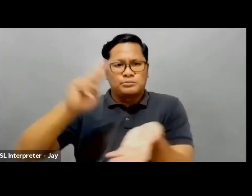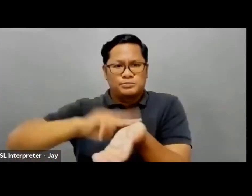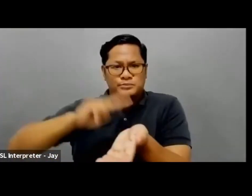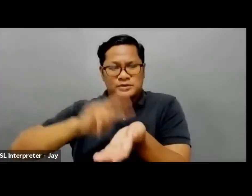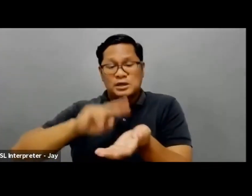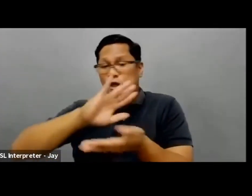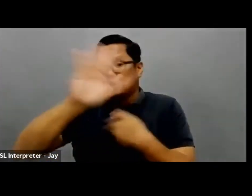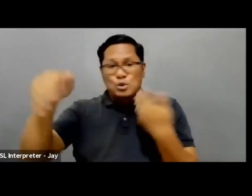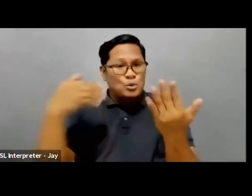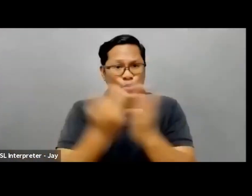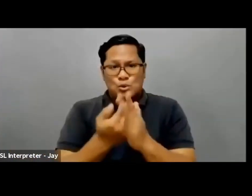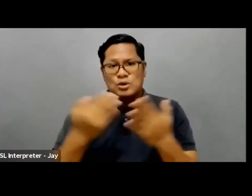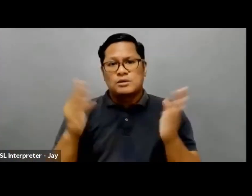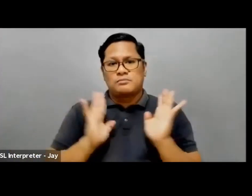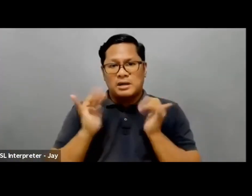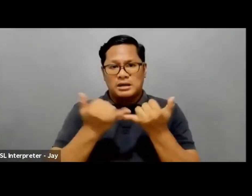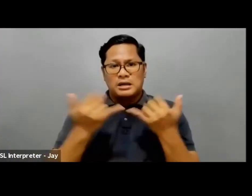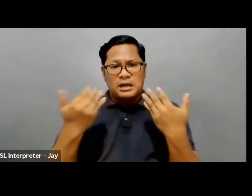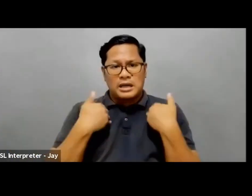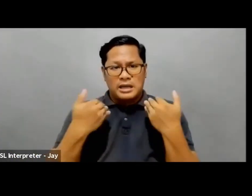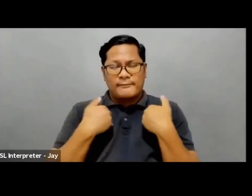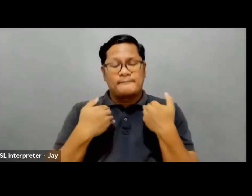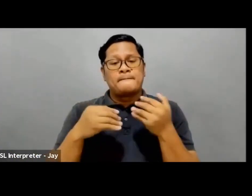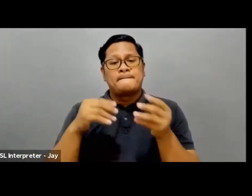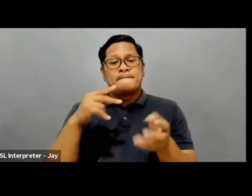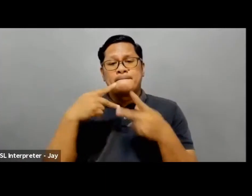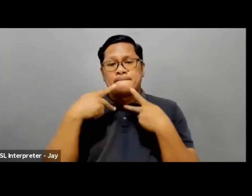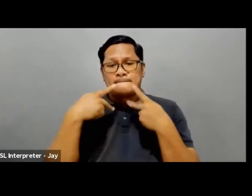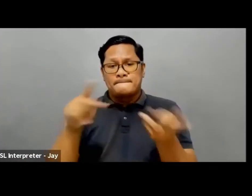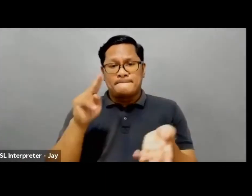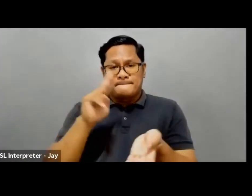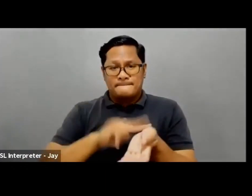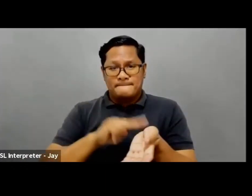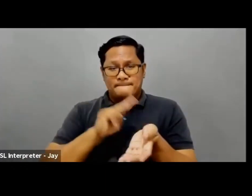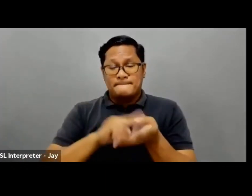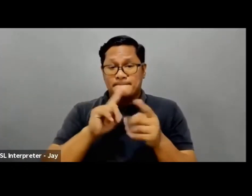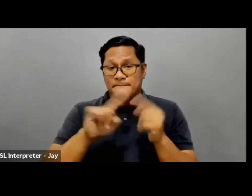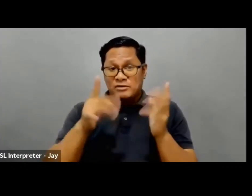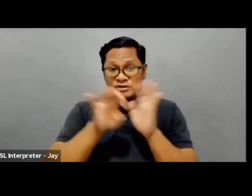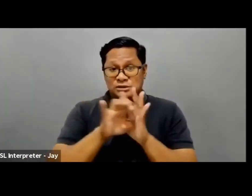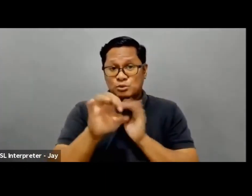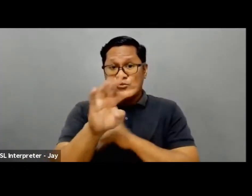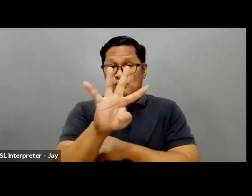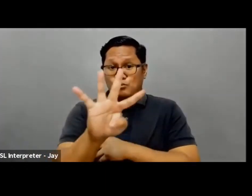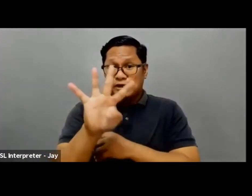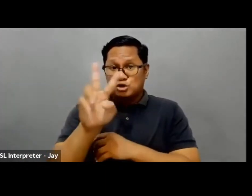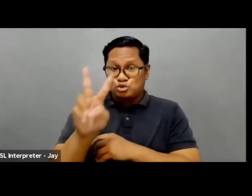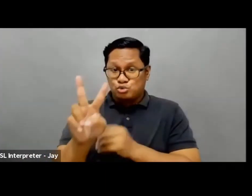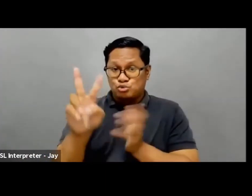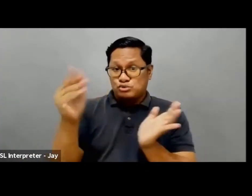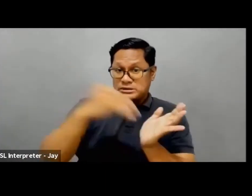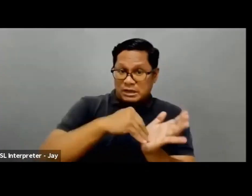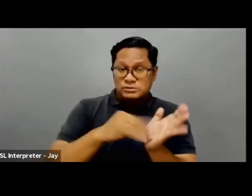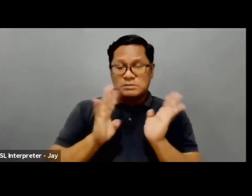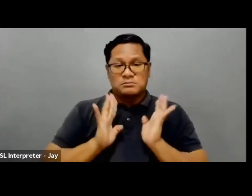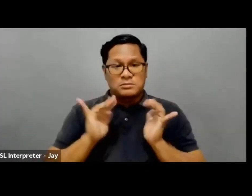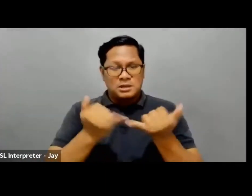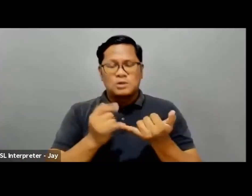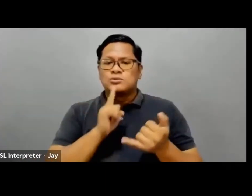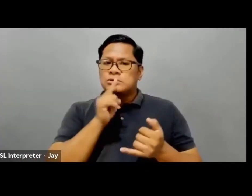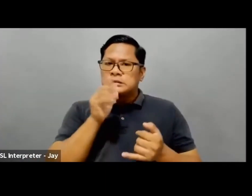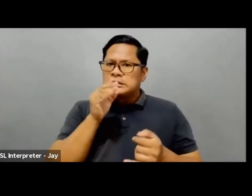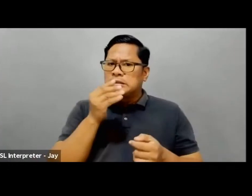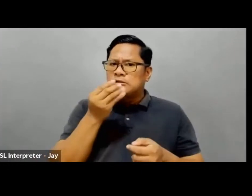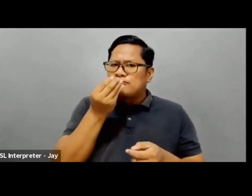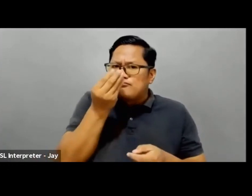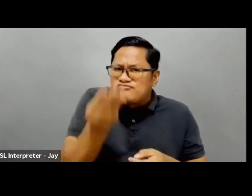ng barangays meron talagang isang public health nurse. Pero sa ngayon, out of 42,000 barangays, less than half pa lang po ang